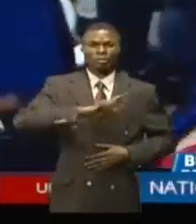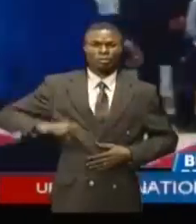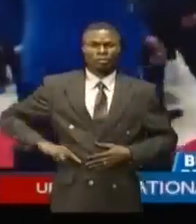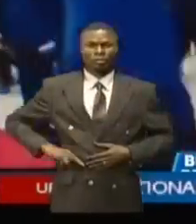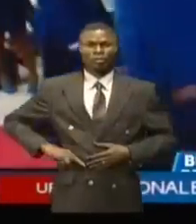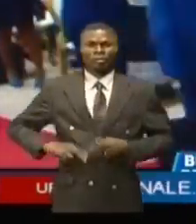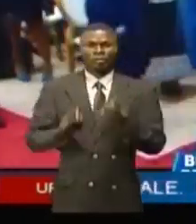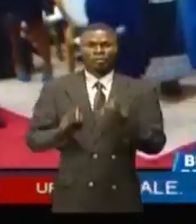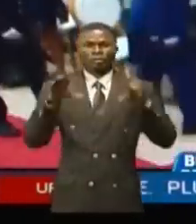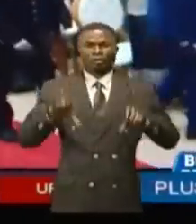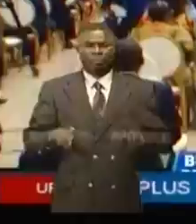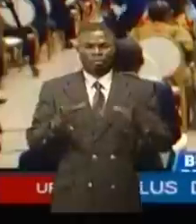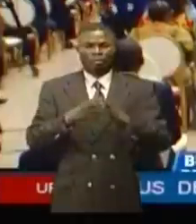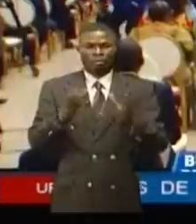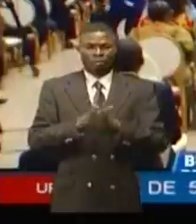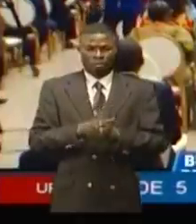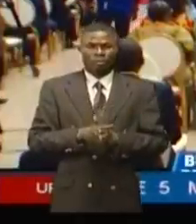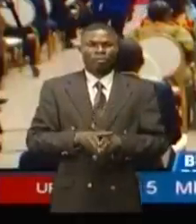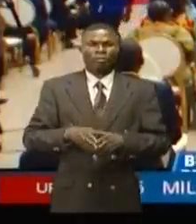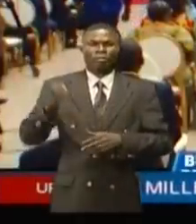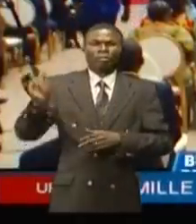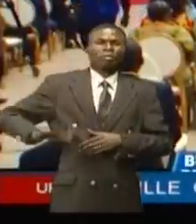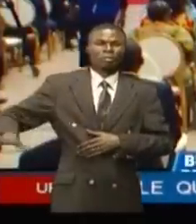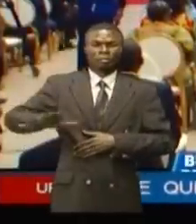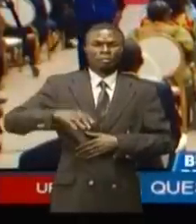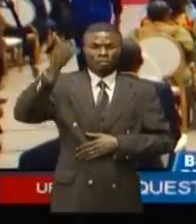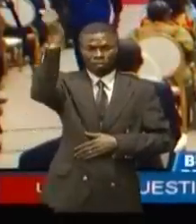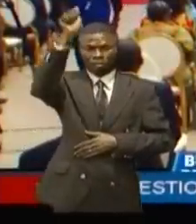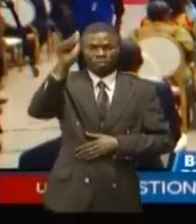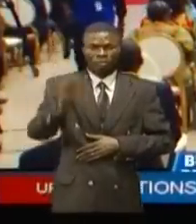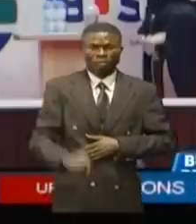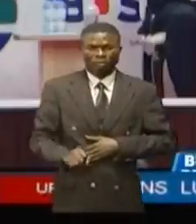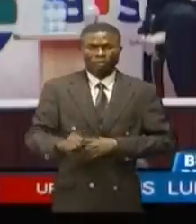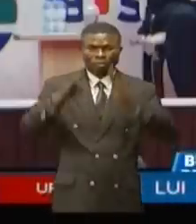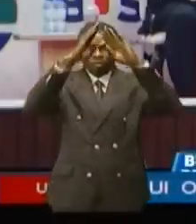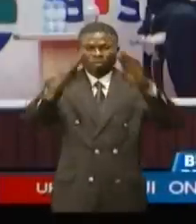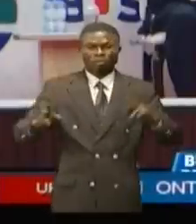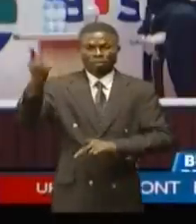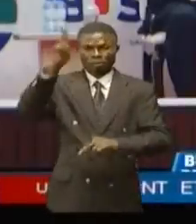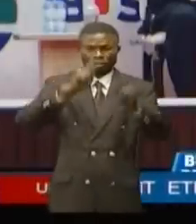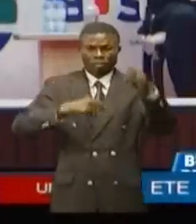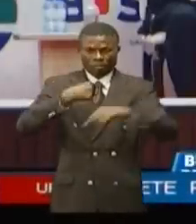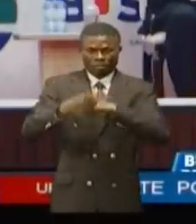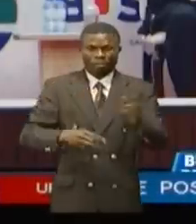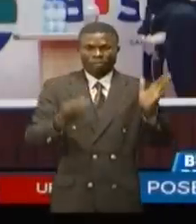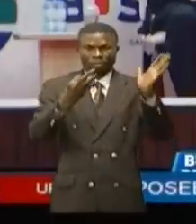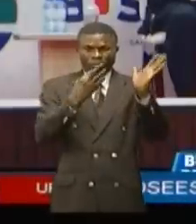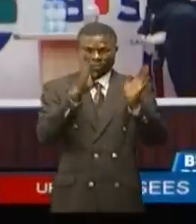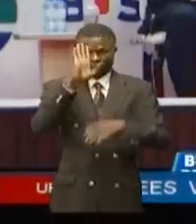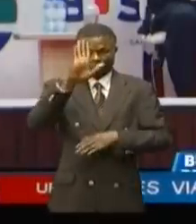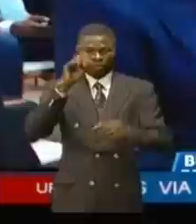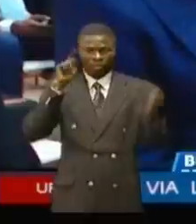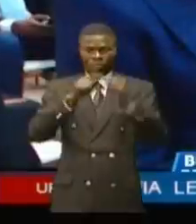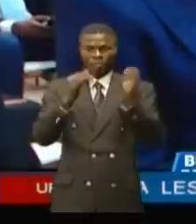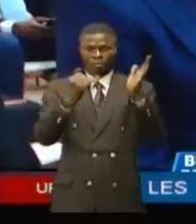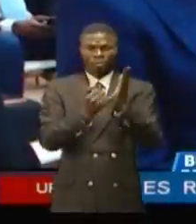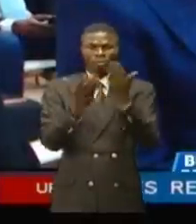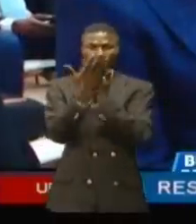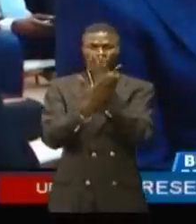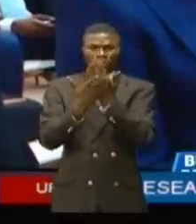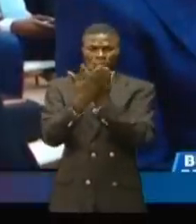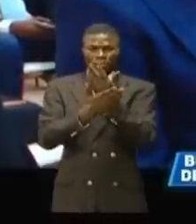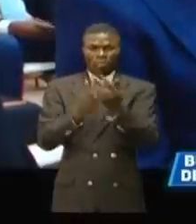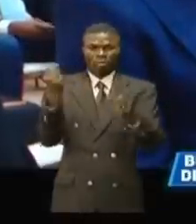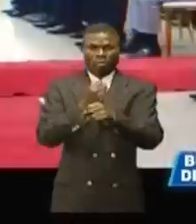RDC-RSA Business Forum 2023. Le Palais du Peuple vient d'abriter du 5 au 6 juillet les travaux du Forum